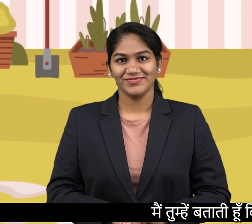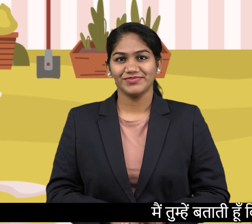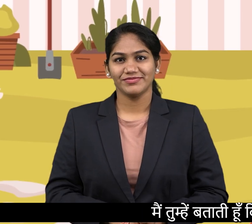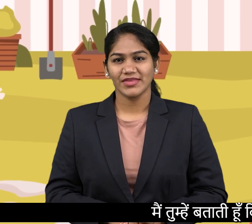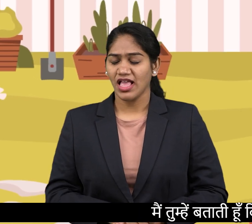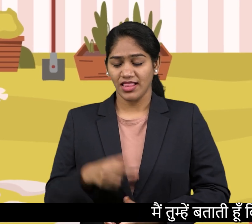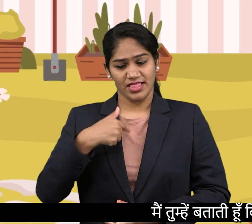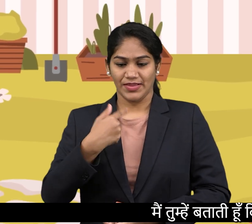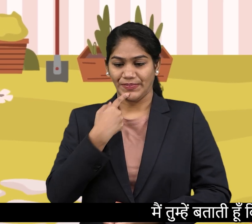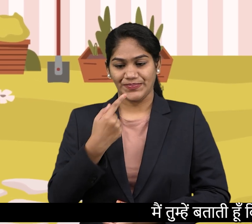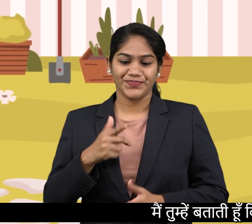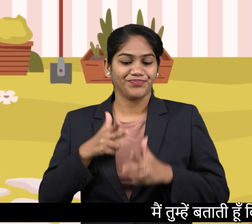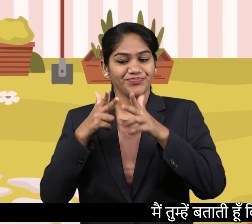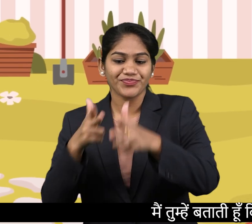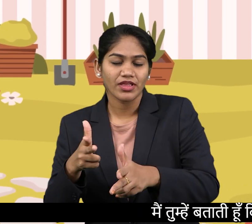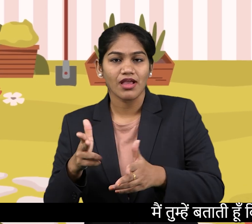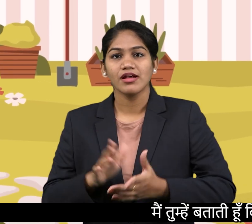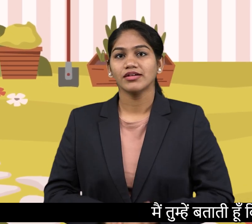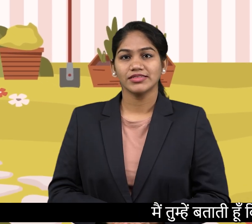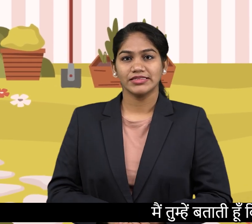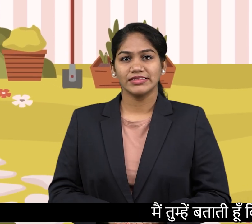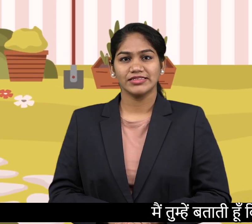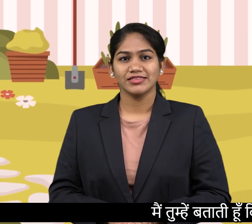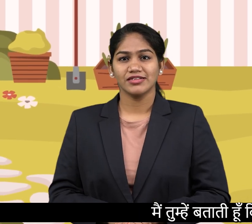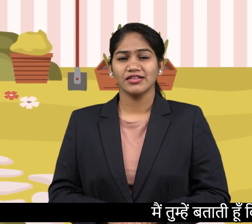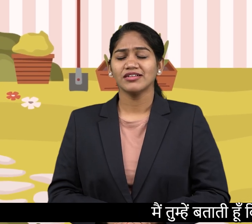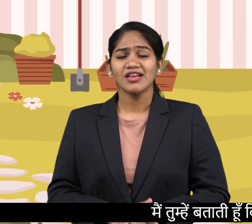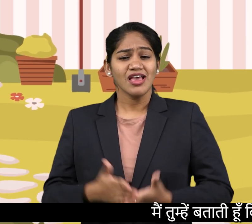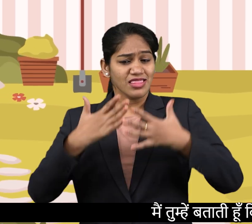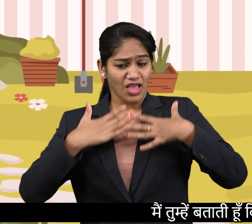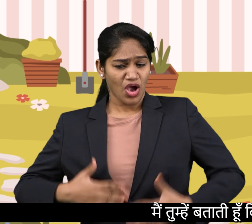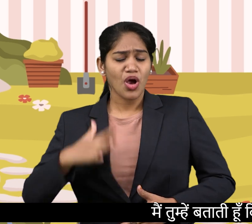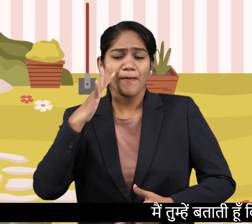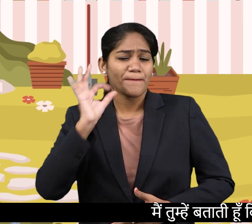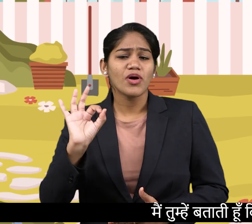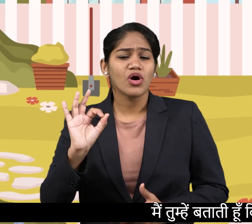मैं तुम्हें बताती हूँ कि हमारा शरीर कितना खास है।